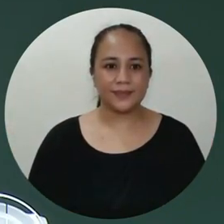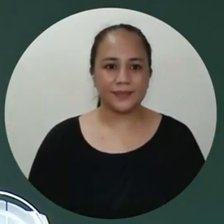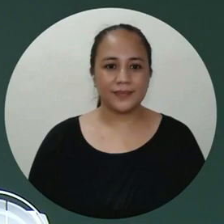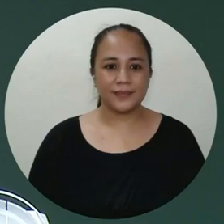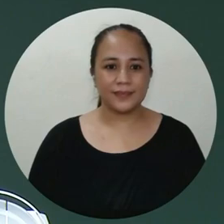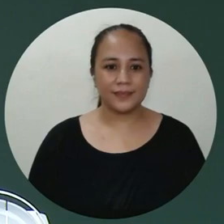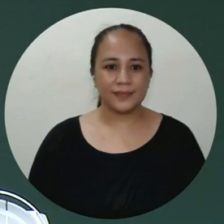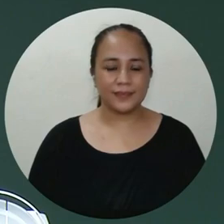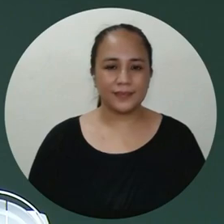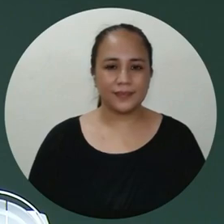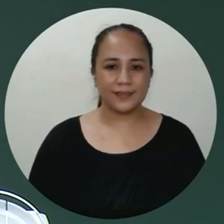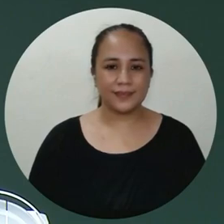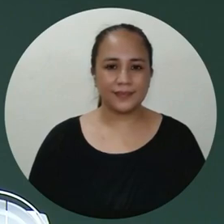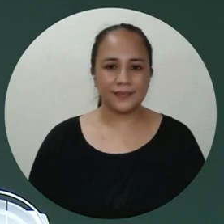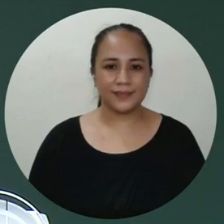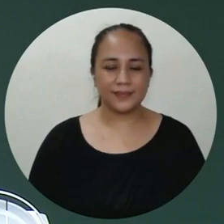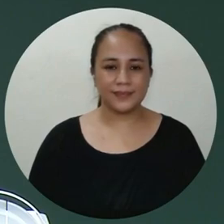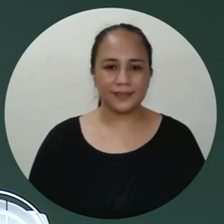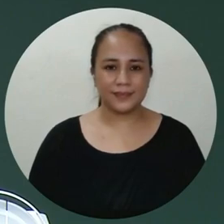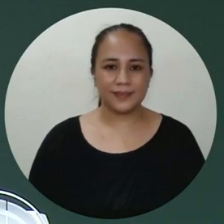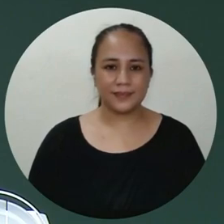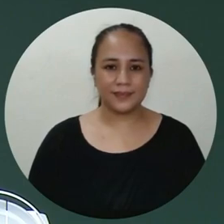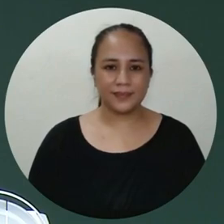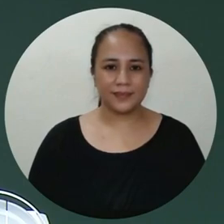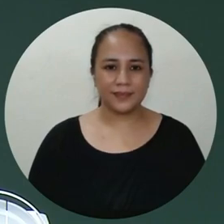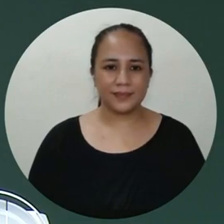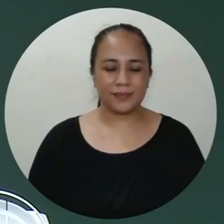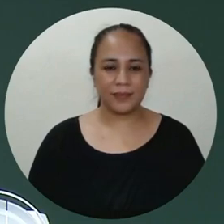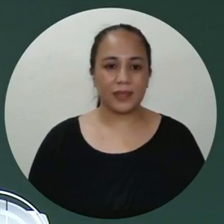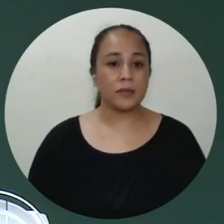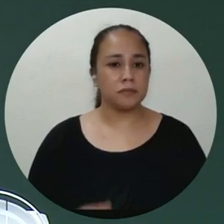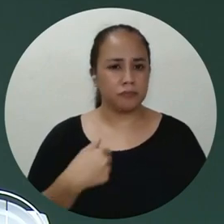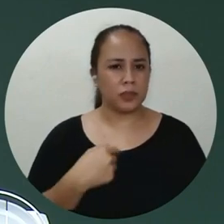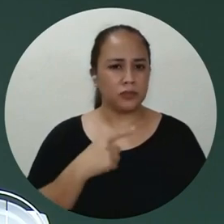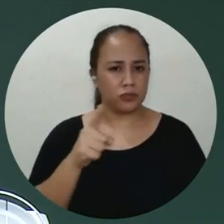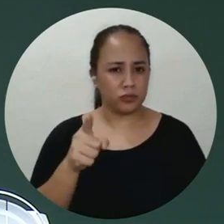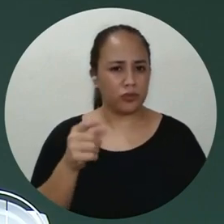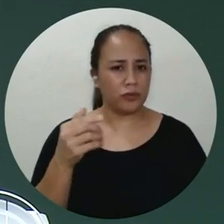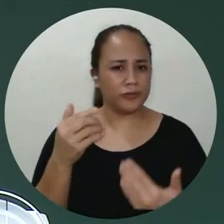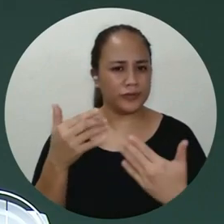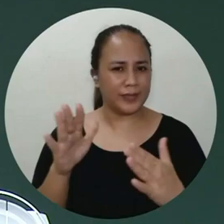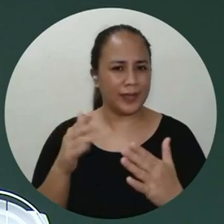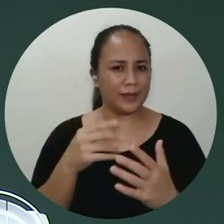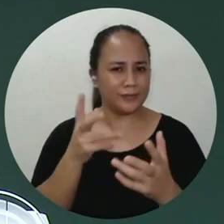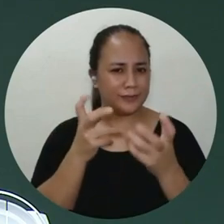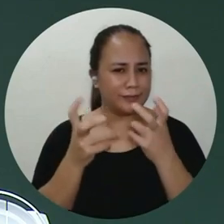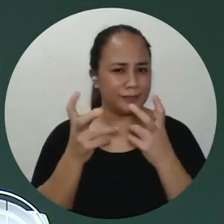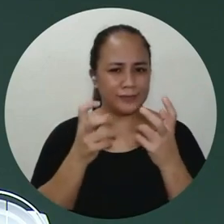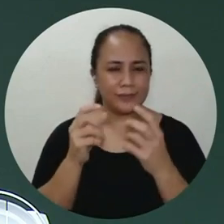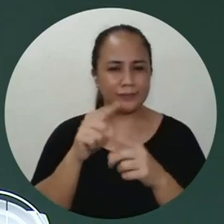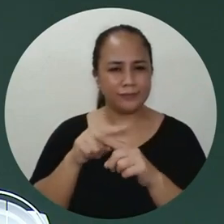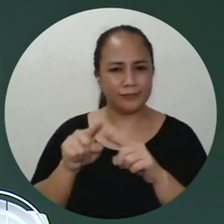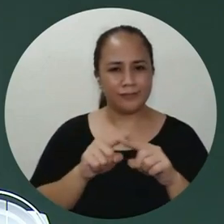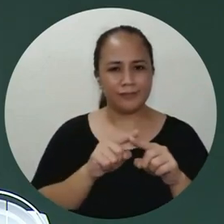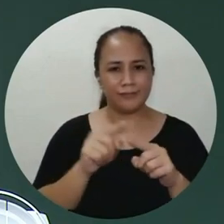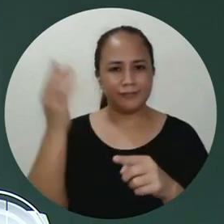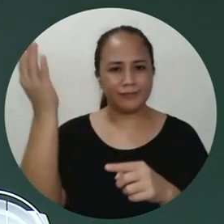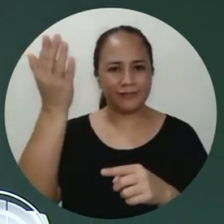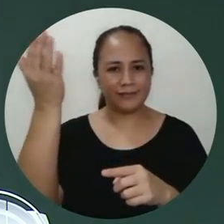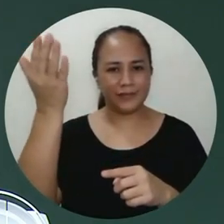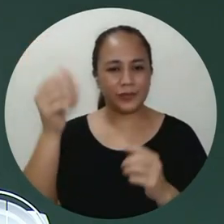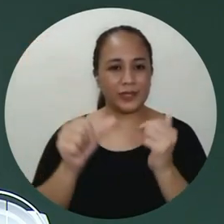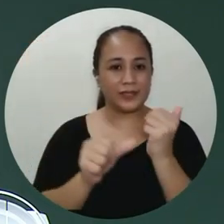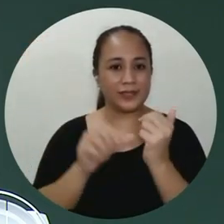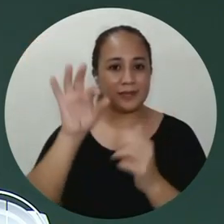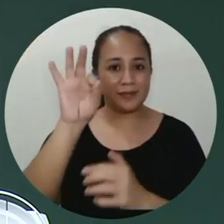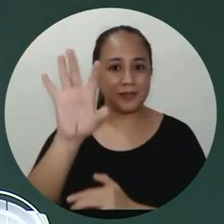통해서 여러분이 여러 가지 강의를 들었을 것입니다. And I'm sure that you have heard several lectures through our assistant pastors of